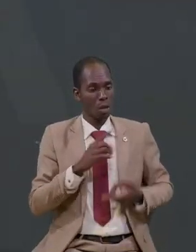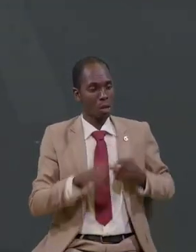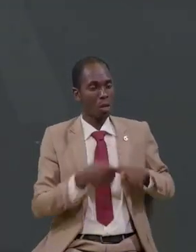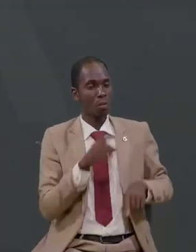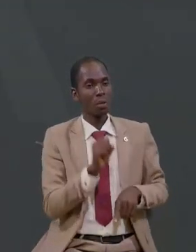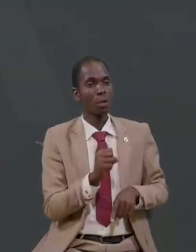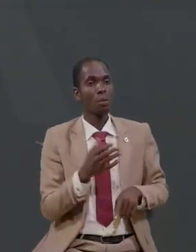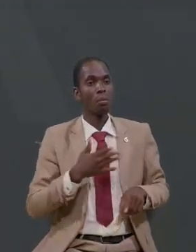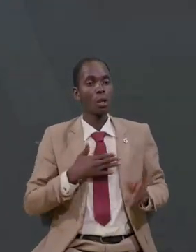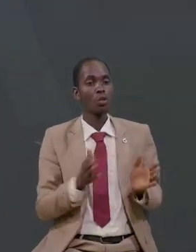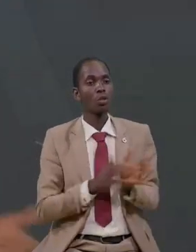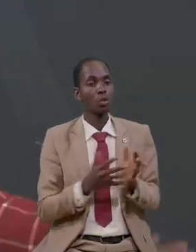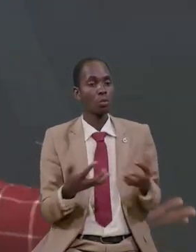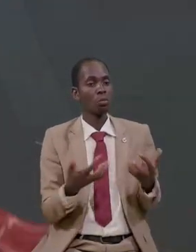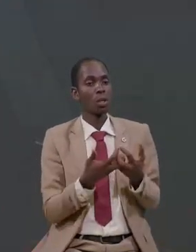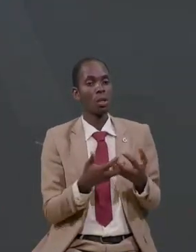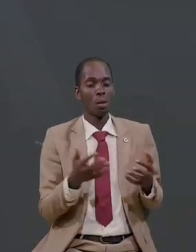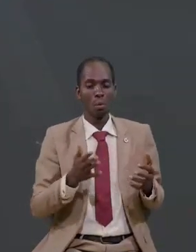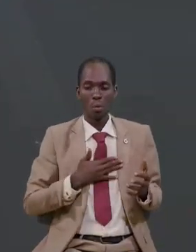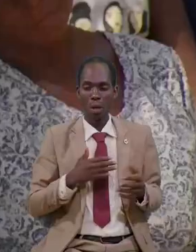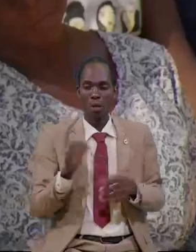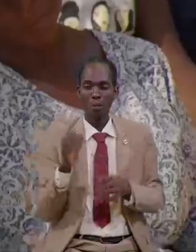de classe, mes collègues,